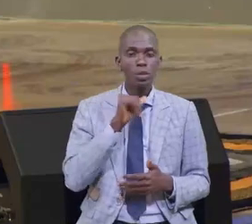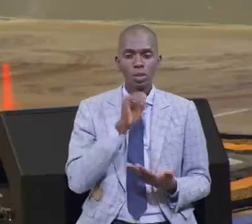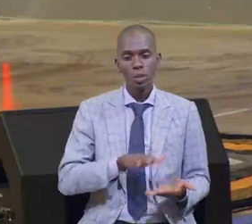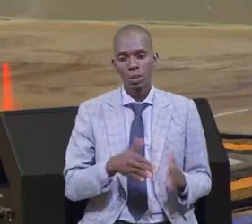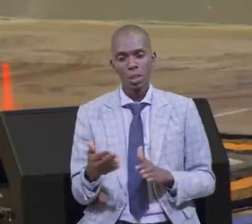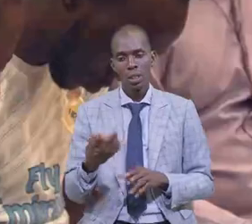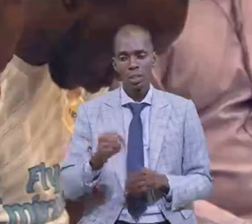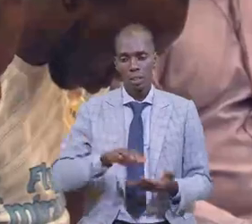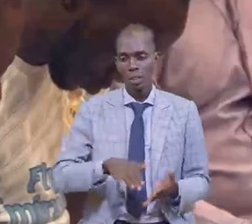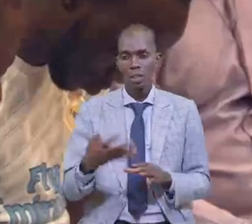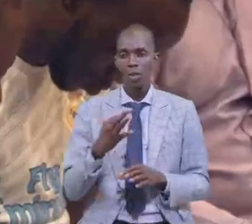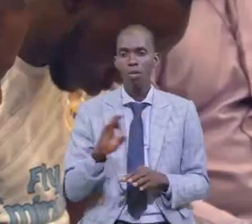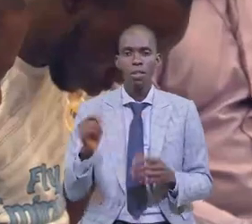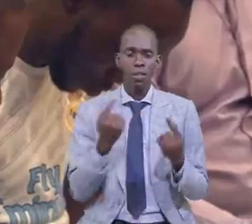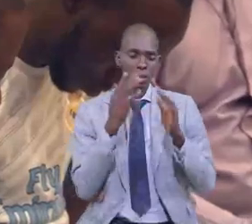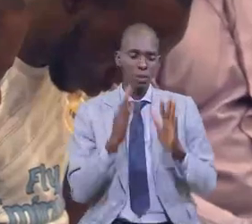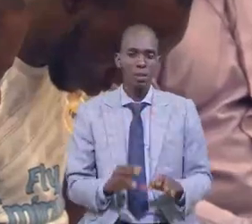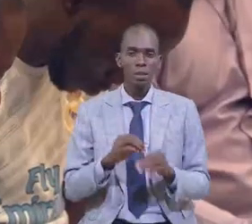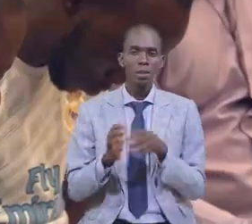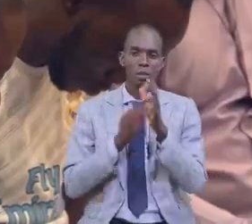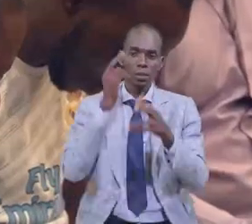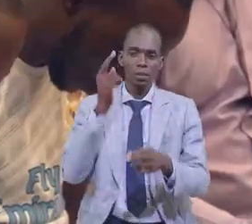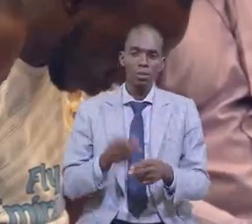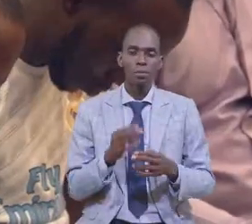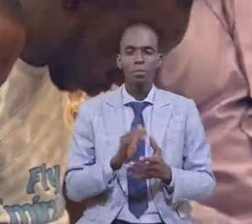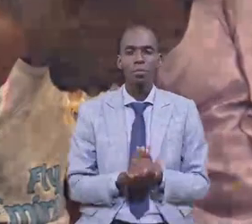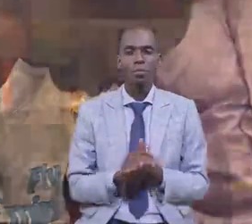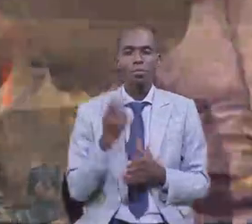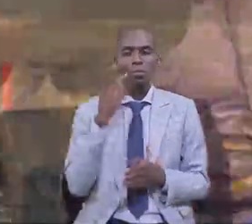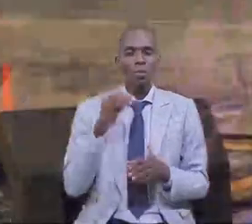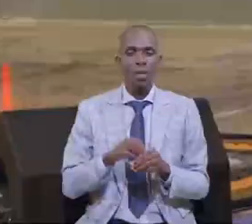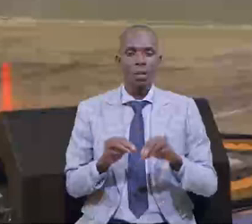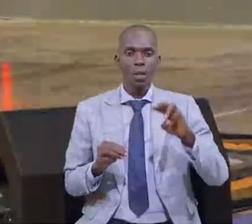pas mourir la mort d'un pécheur.